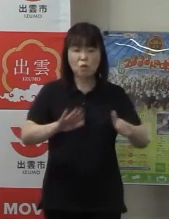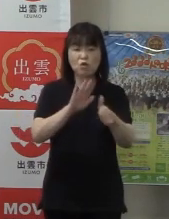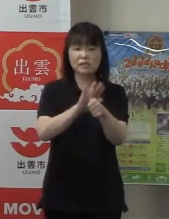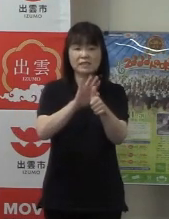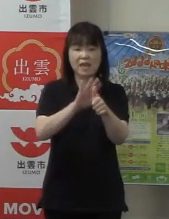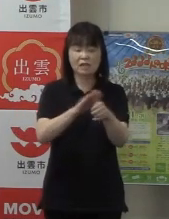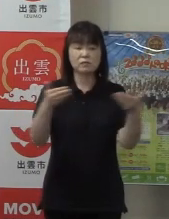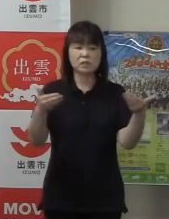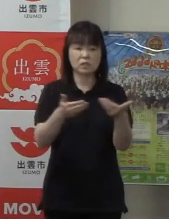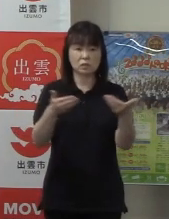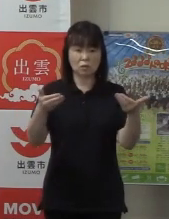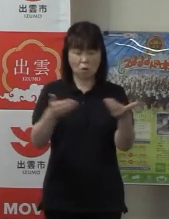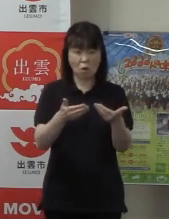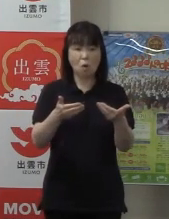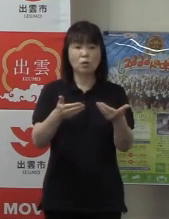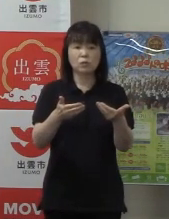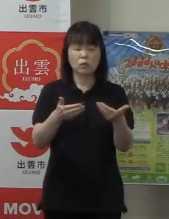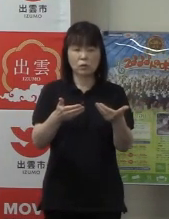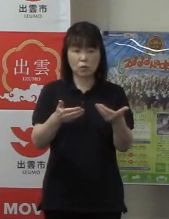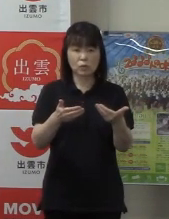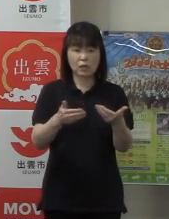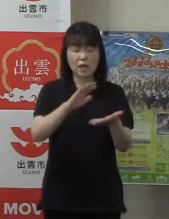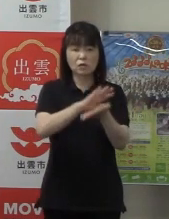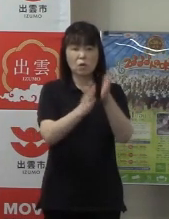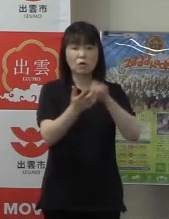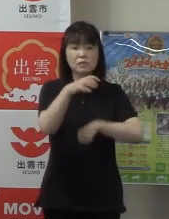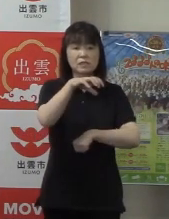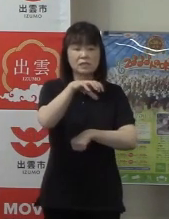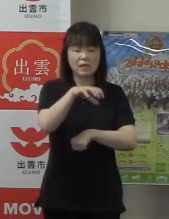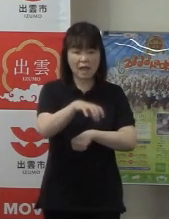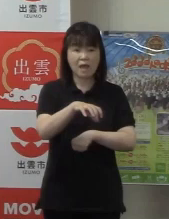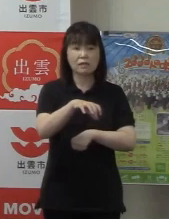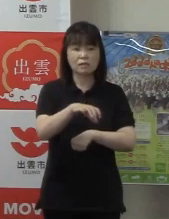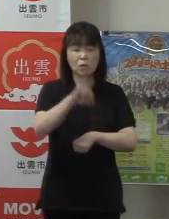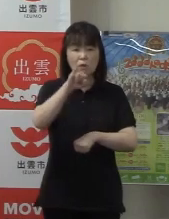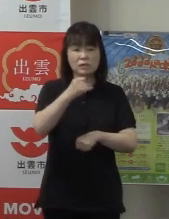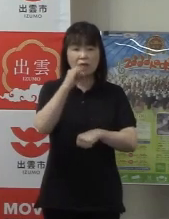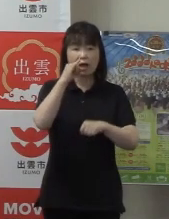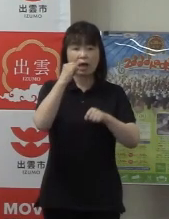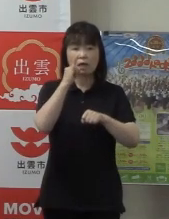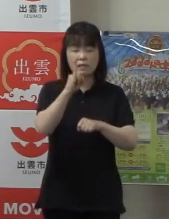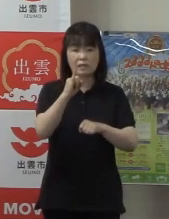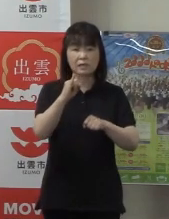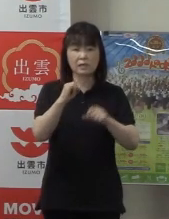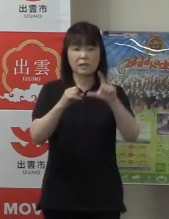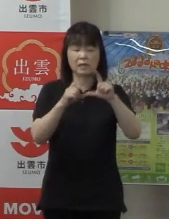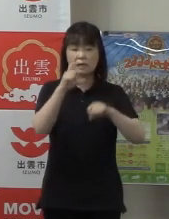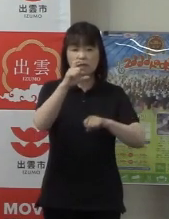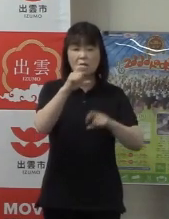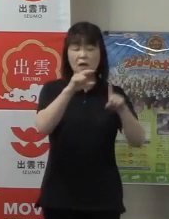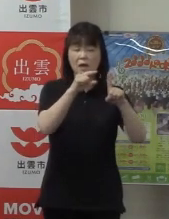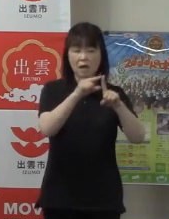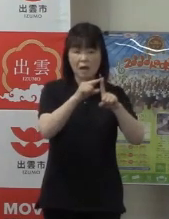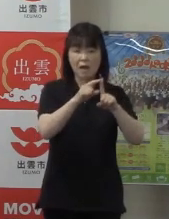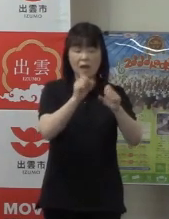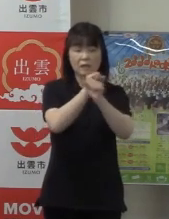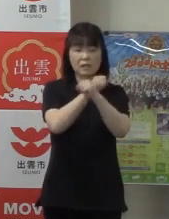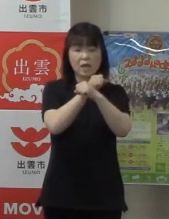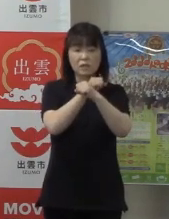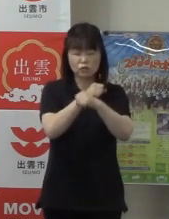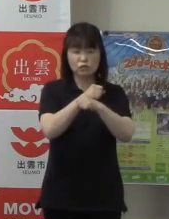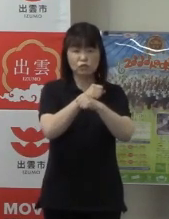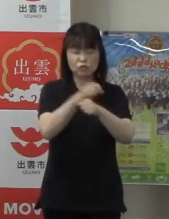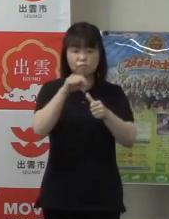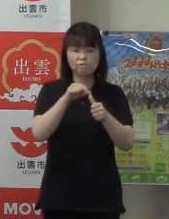で、私立幼稚園への JICA 研修員受け入れ経費ということで、これは、児童や保